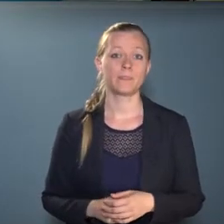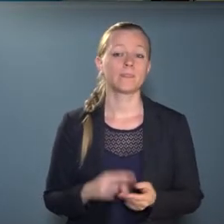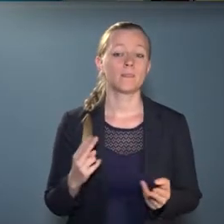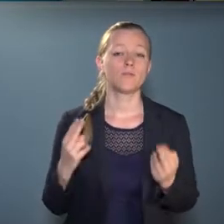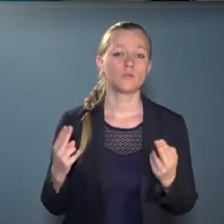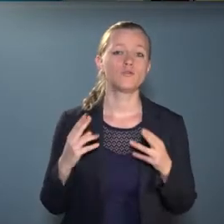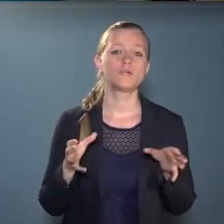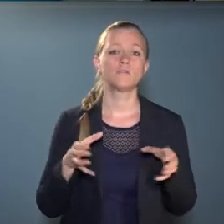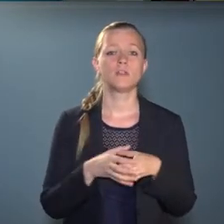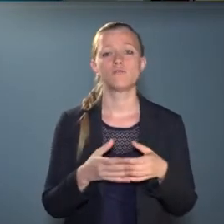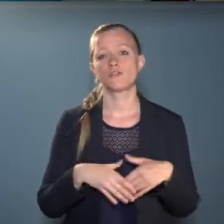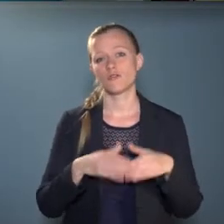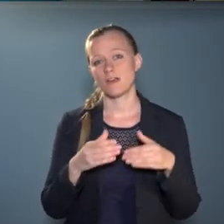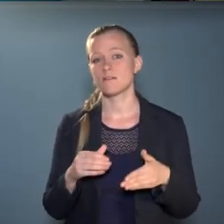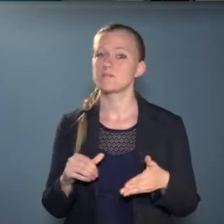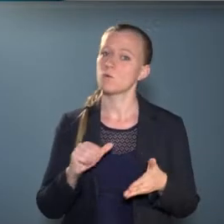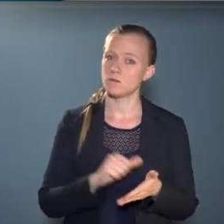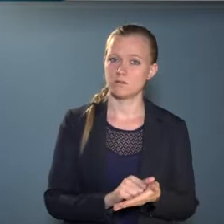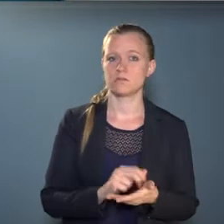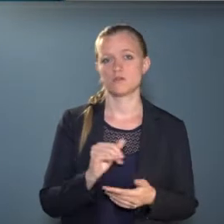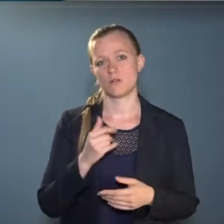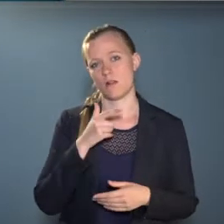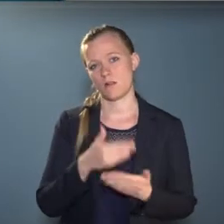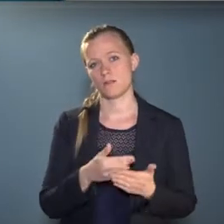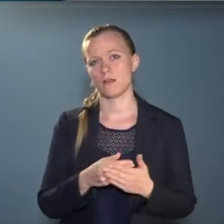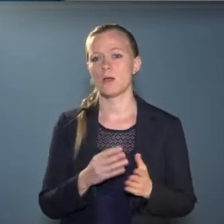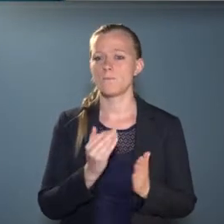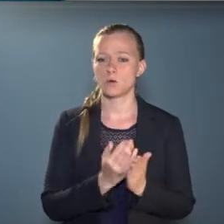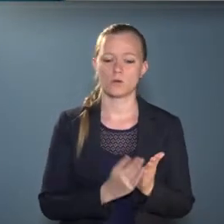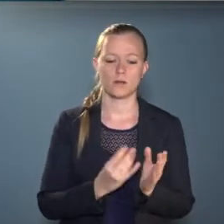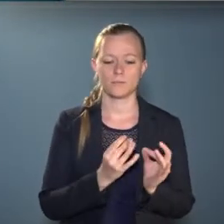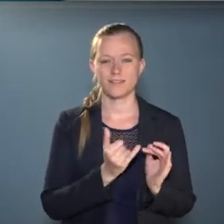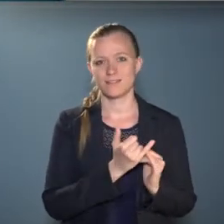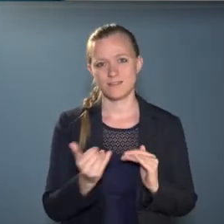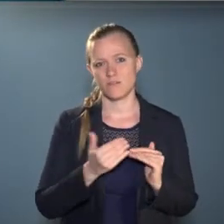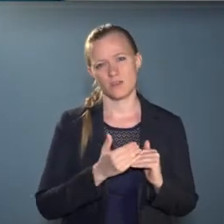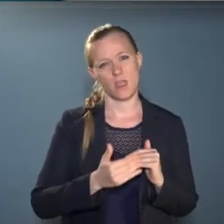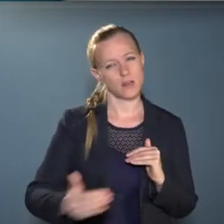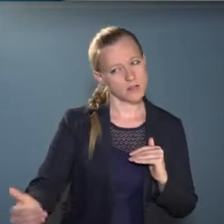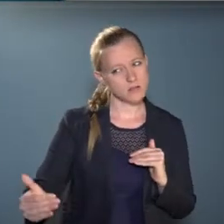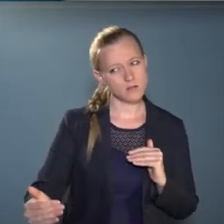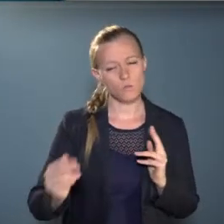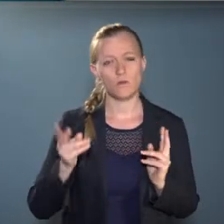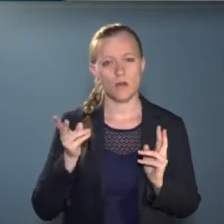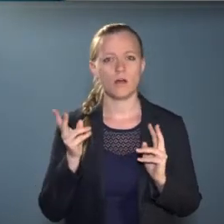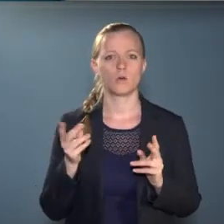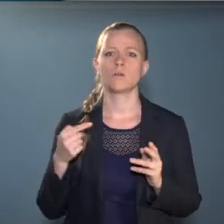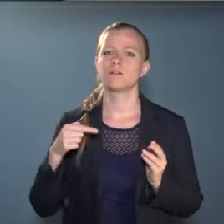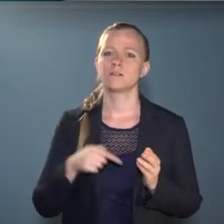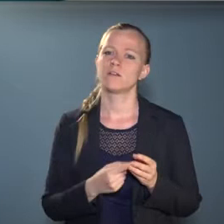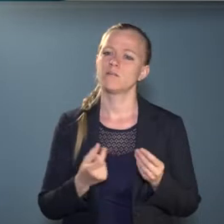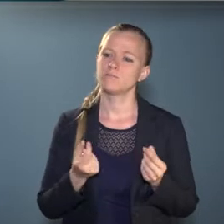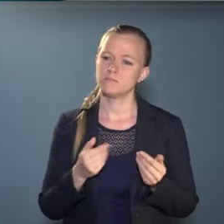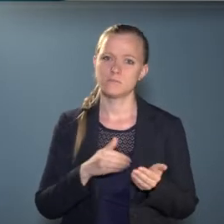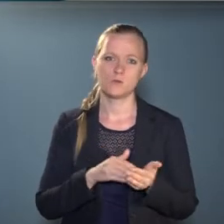fontos, hogy a társasházak önereje is mindig meglegyen. Ezt a programot 10 éven keresztül tudnánk vinni, akkor a célra